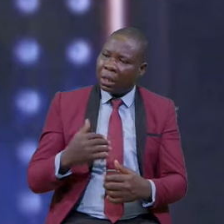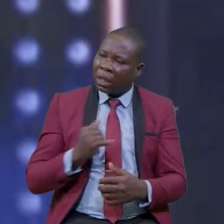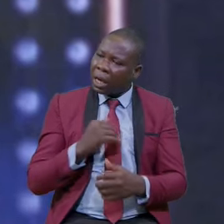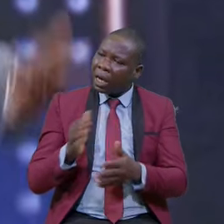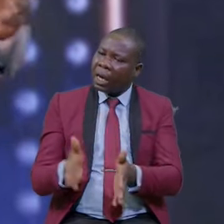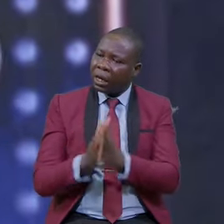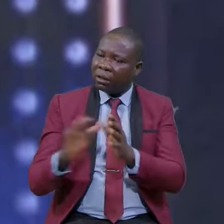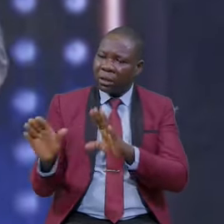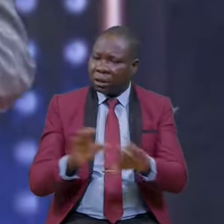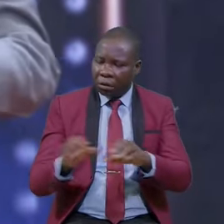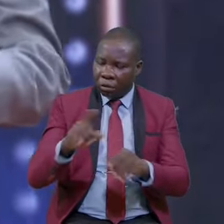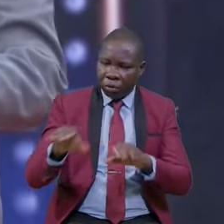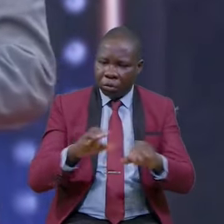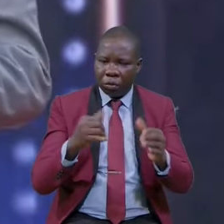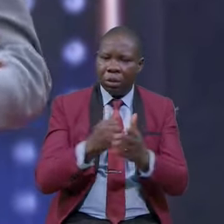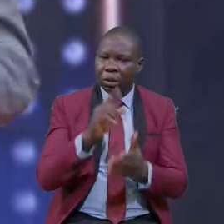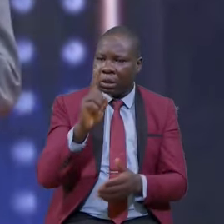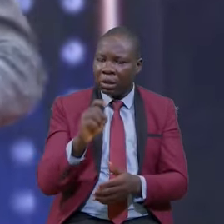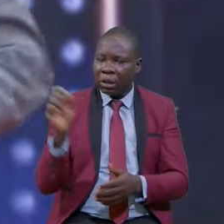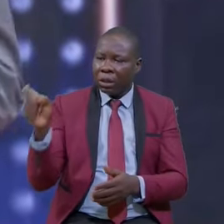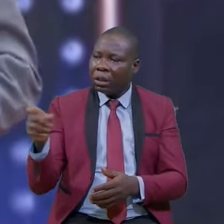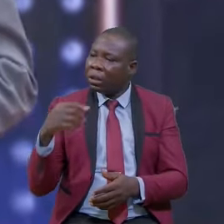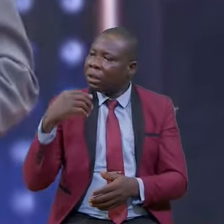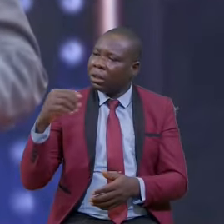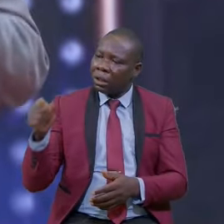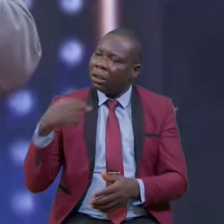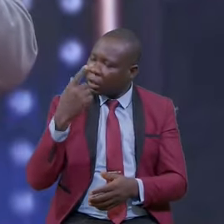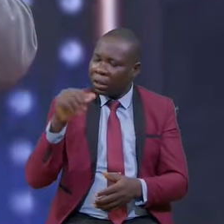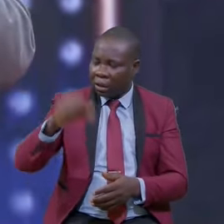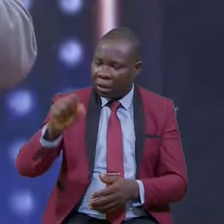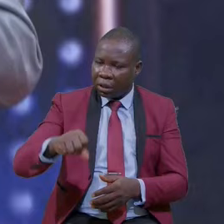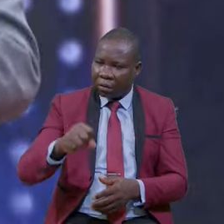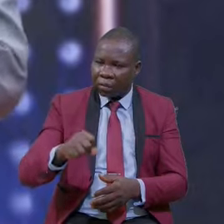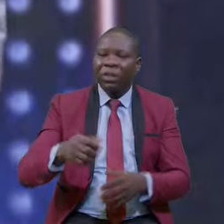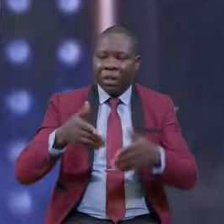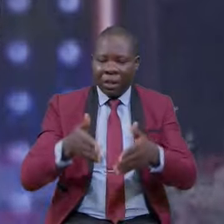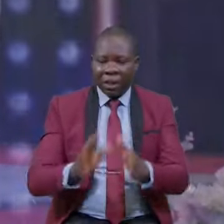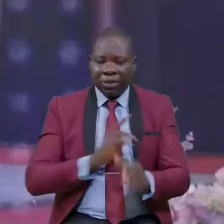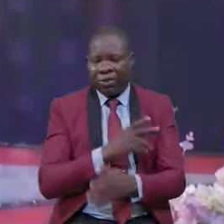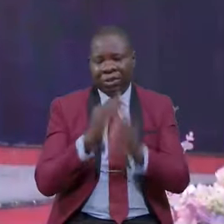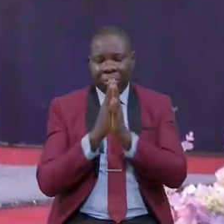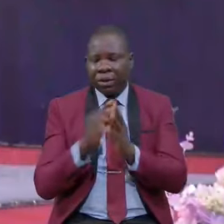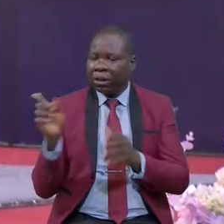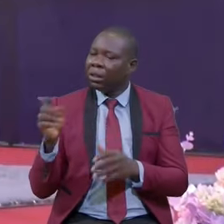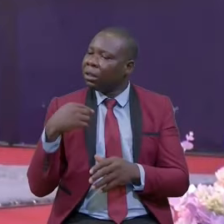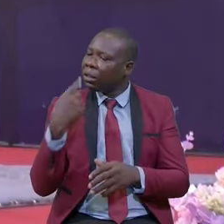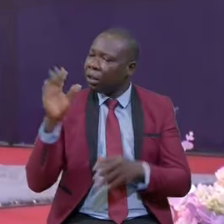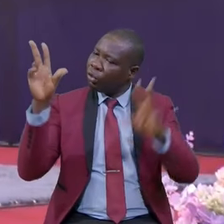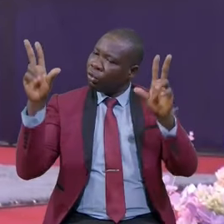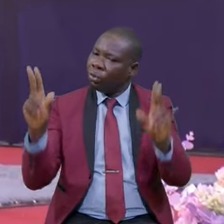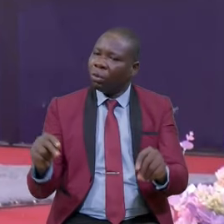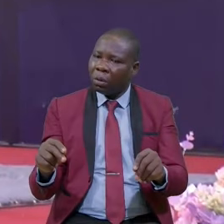J'ai dit pourquoi? Il dit, quand j'ai brûlé toutes ces choses, immédiatement, mes sens se sont